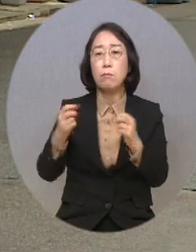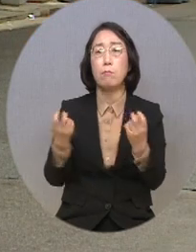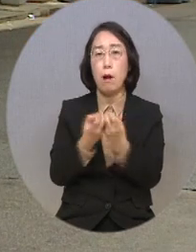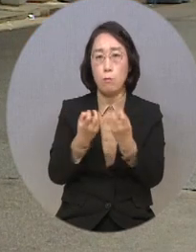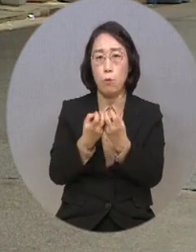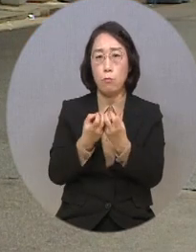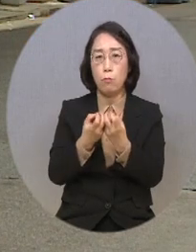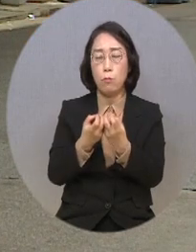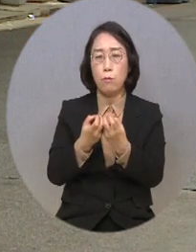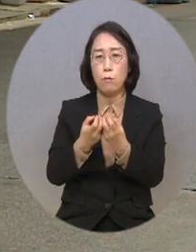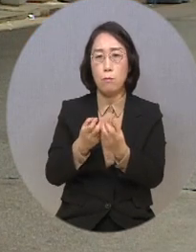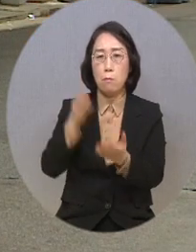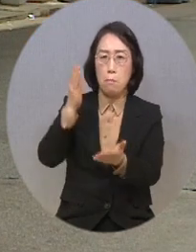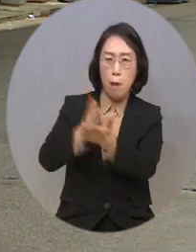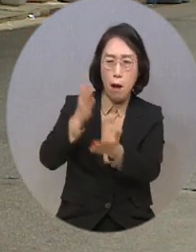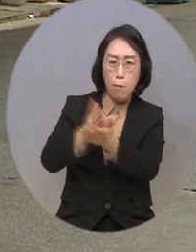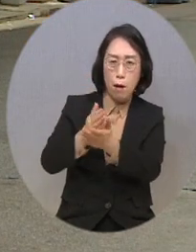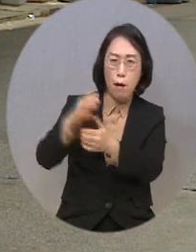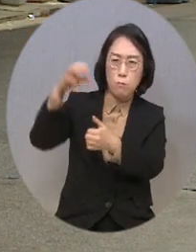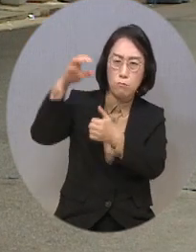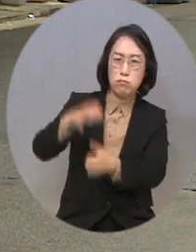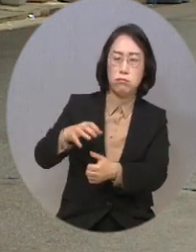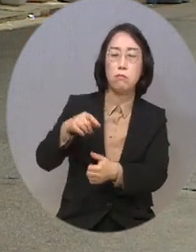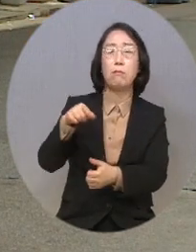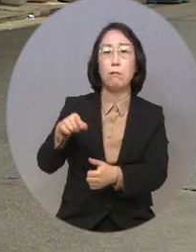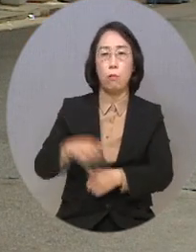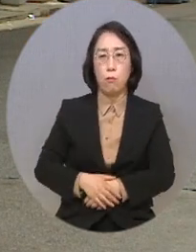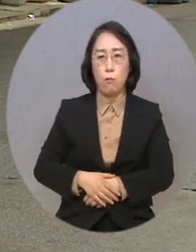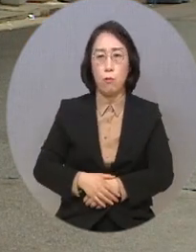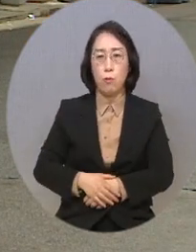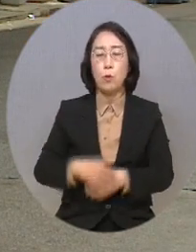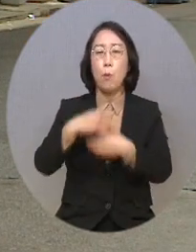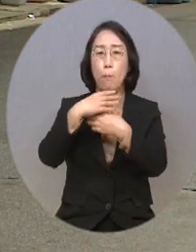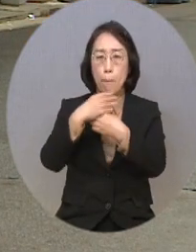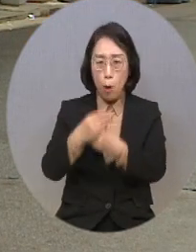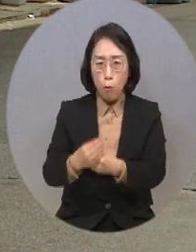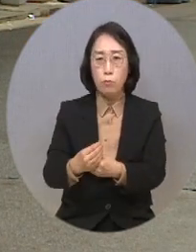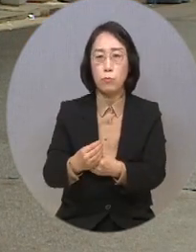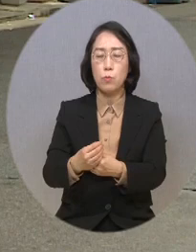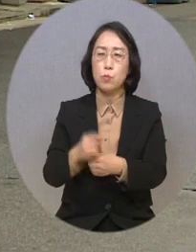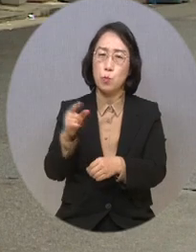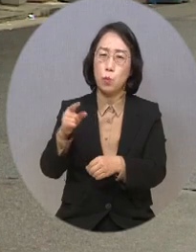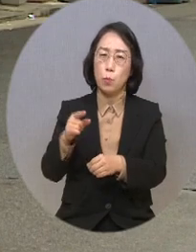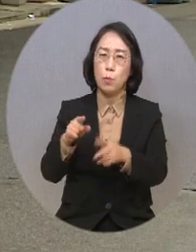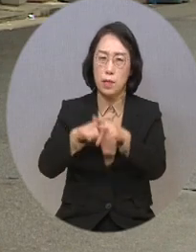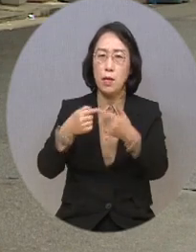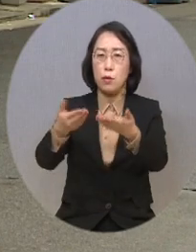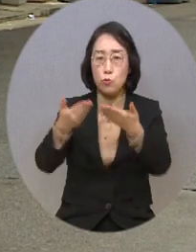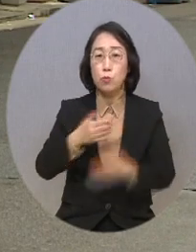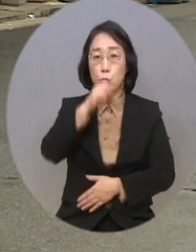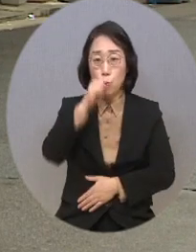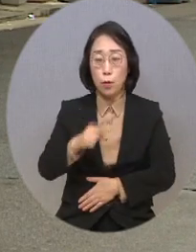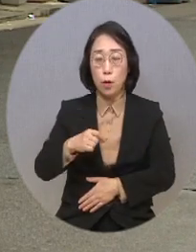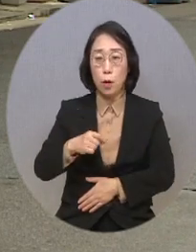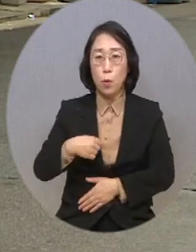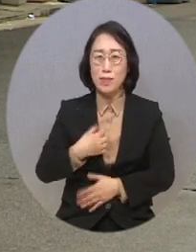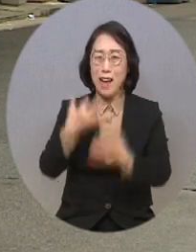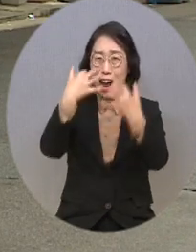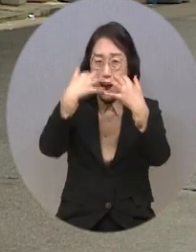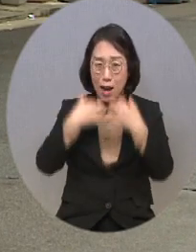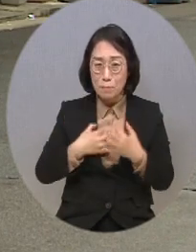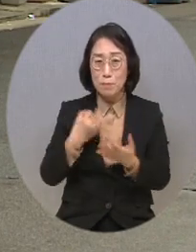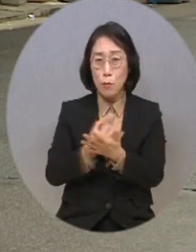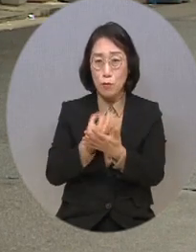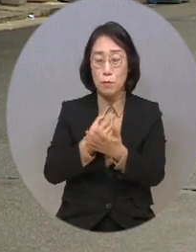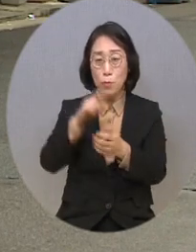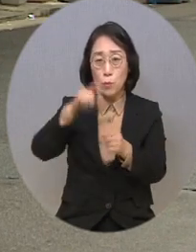해보니까 너무 어려움을 많습니다. 이것도 어느 정도의 편의성을 받을 수 있는 건데 그렇다고 제가 저 혼자 먹고 살라고 한 것 때문에 나는 벌어서 다